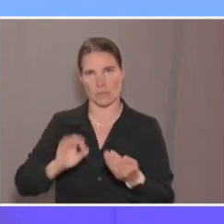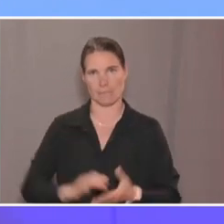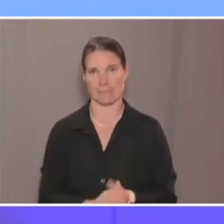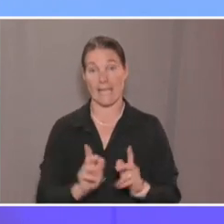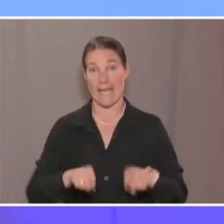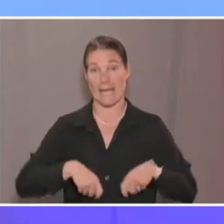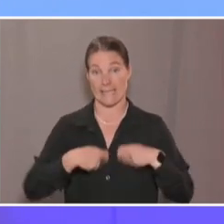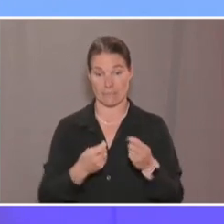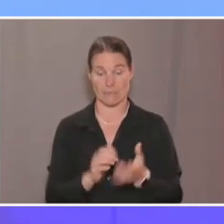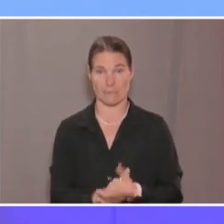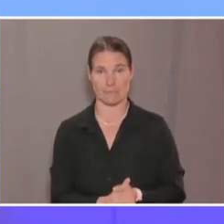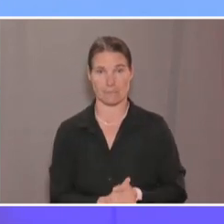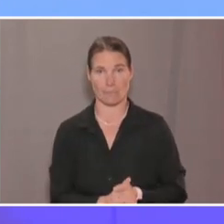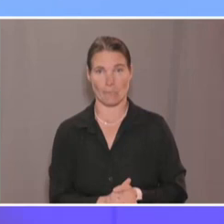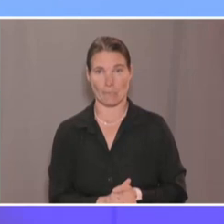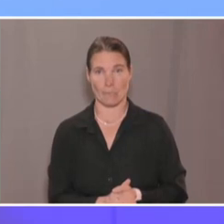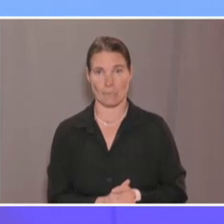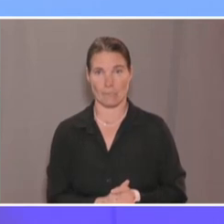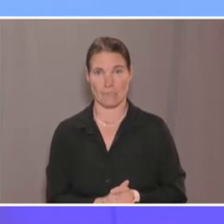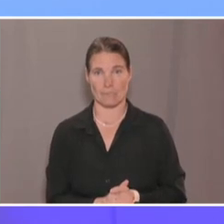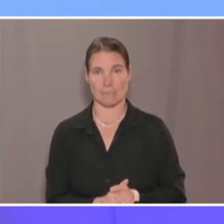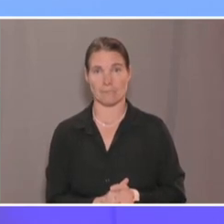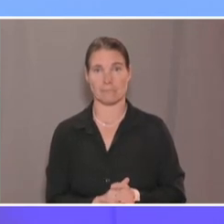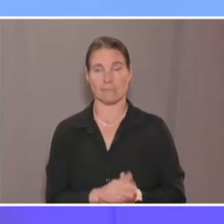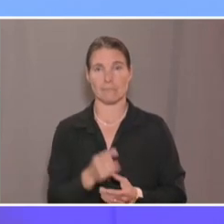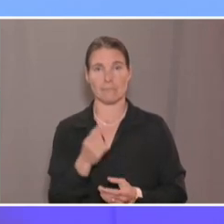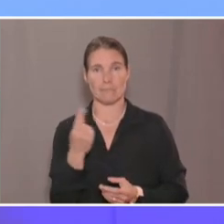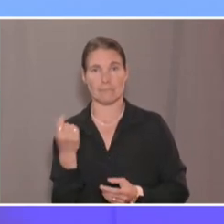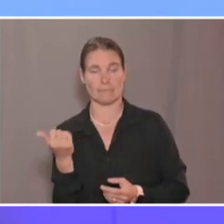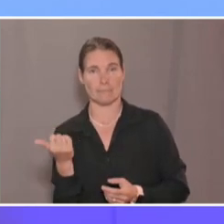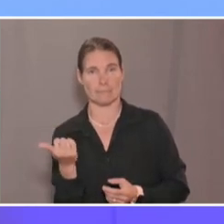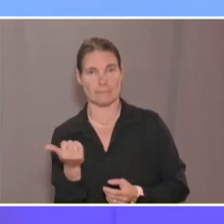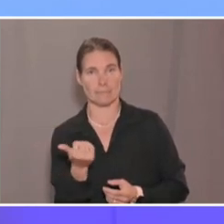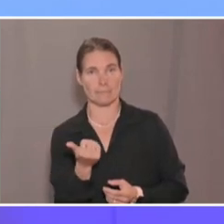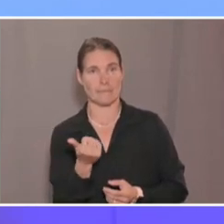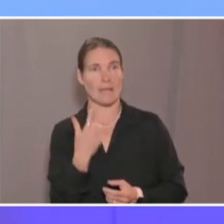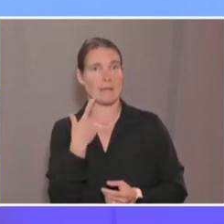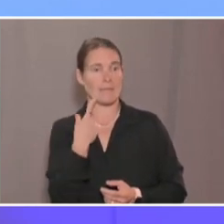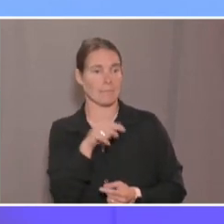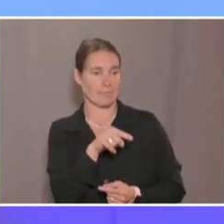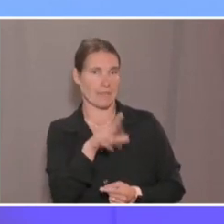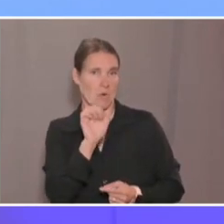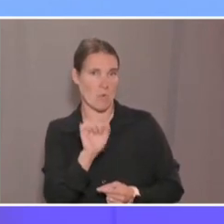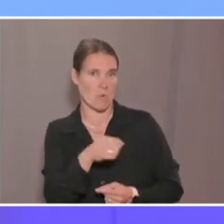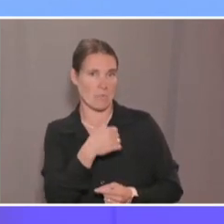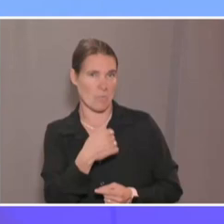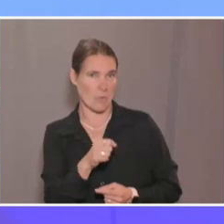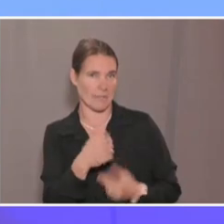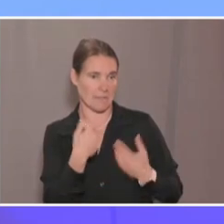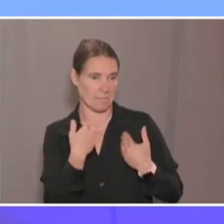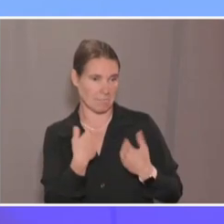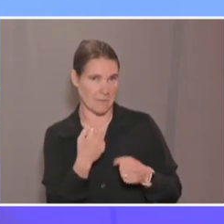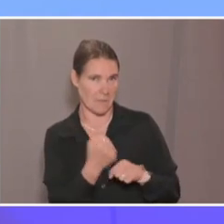Ergebnis: PH-Direktor Gerhard Bohne habe sich, Zitat, unmöglich gemacht, Zitat Ende.